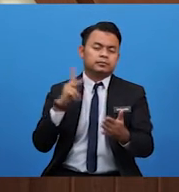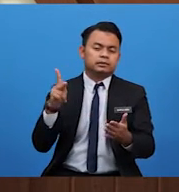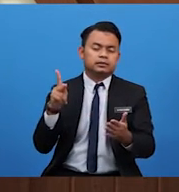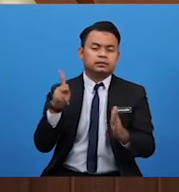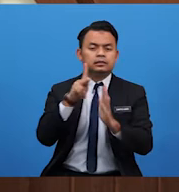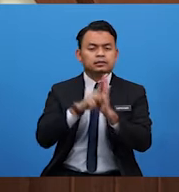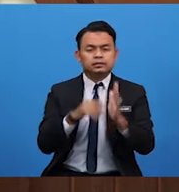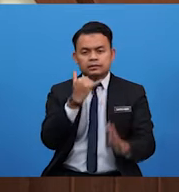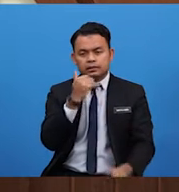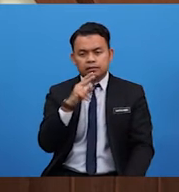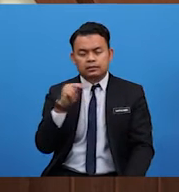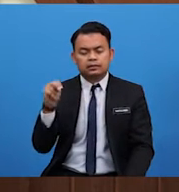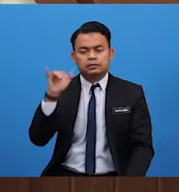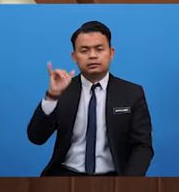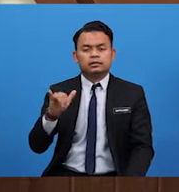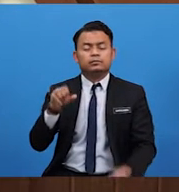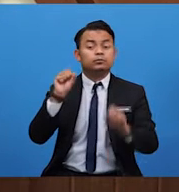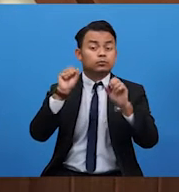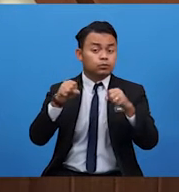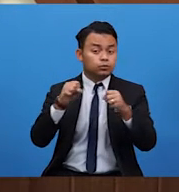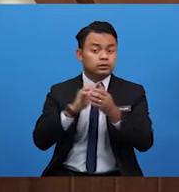dalam penyambungan litar?